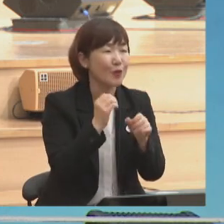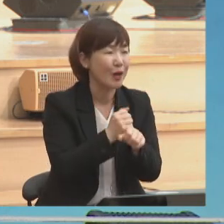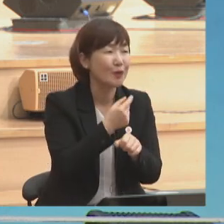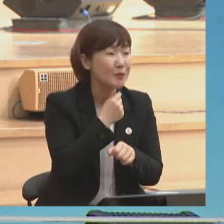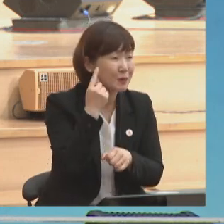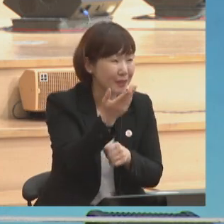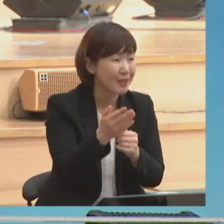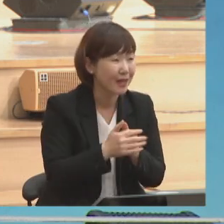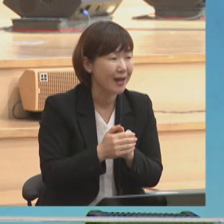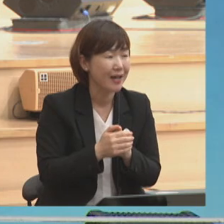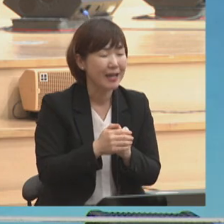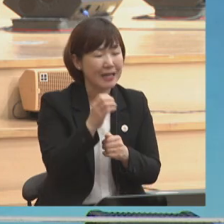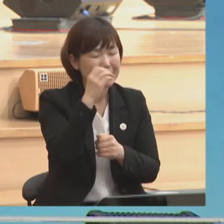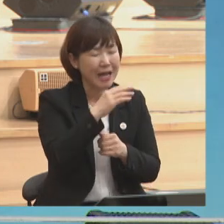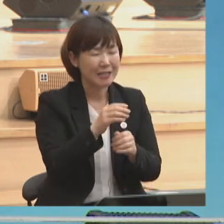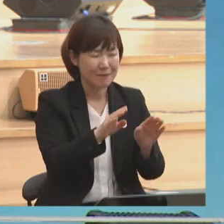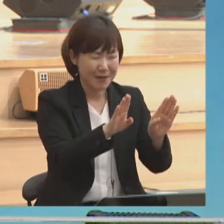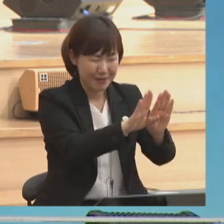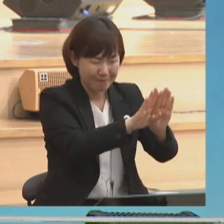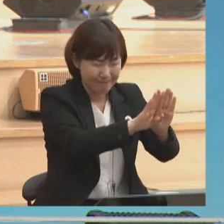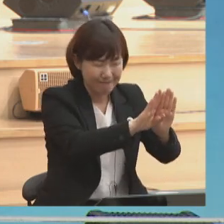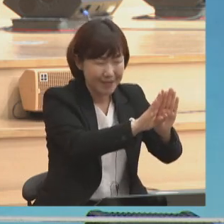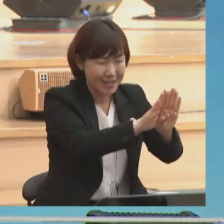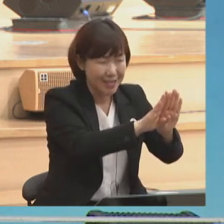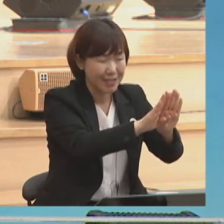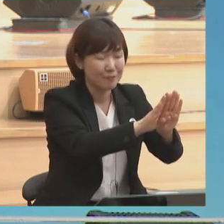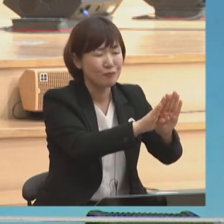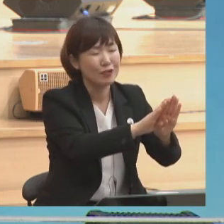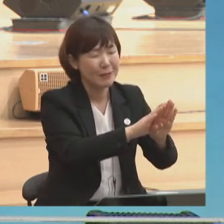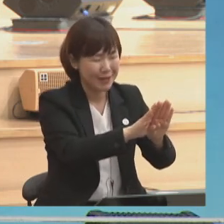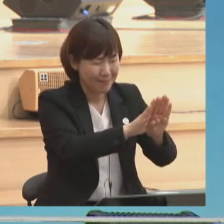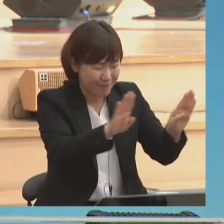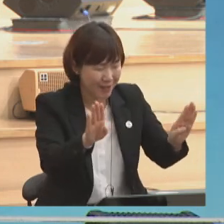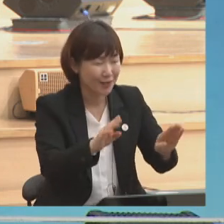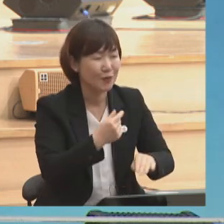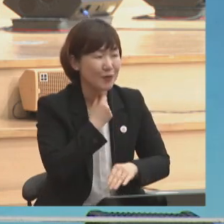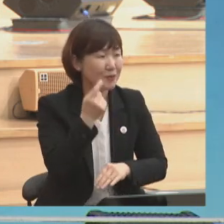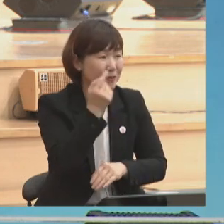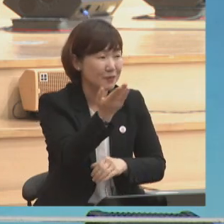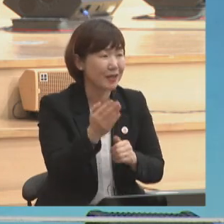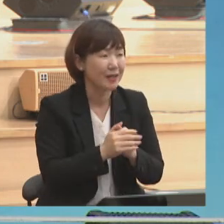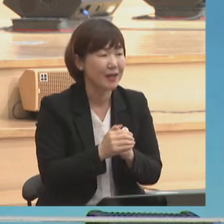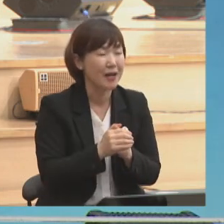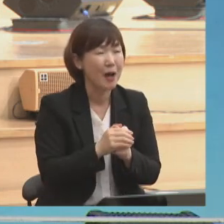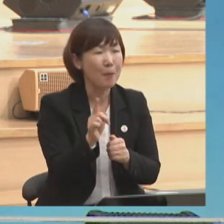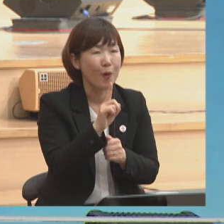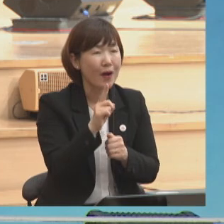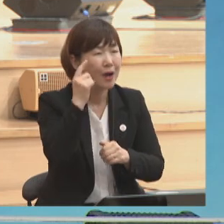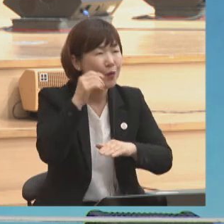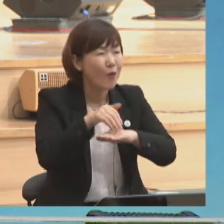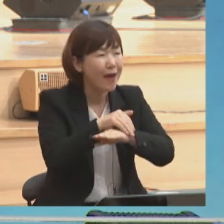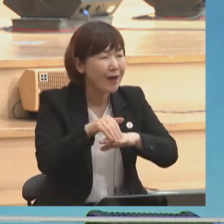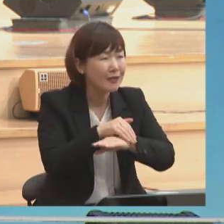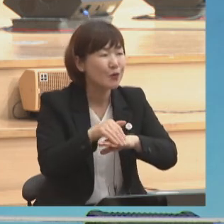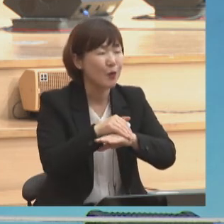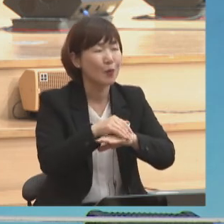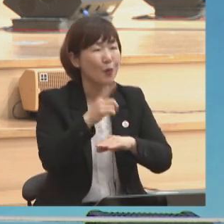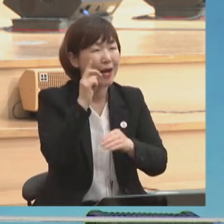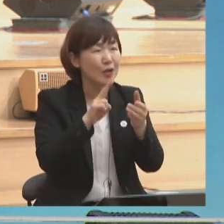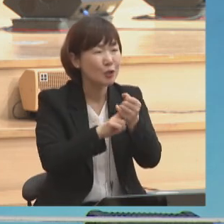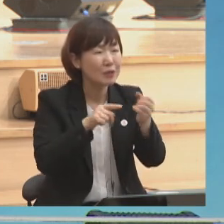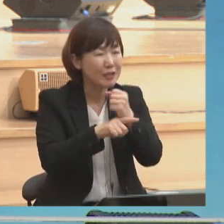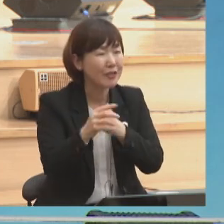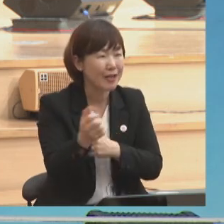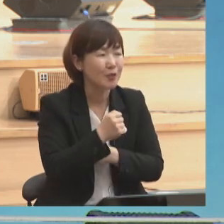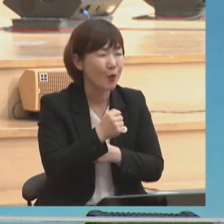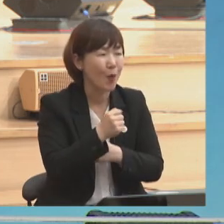막 꼭꼭 닫혀있는 어떤 마음의 문을 진짜 열고 싶으세요? 의도를 가진 접촉이